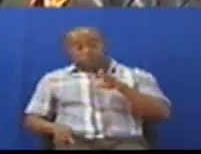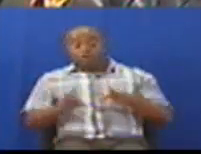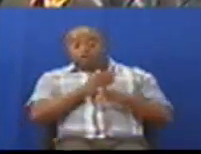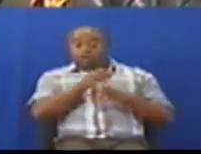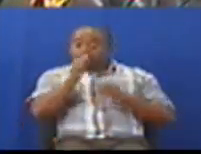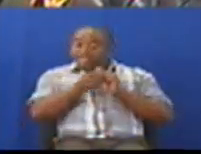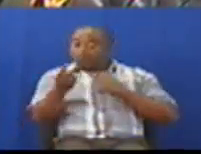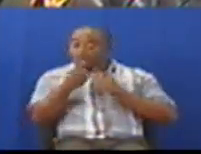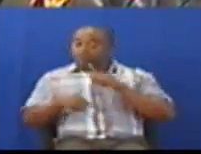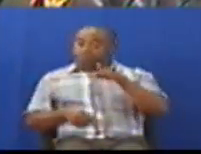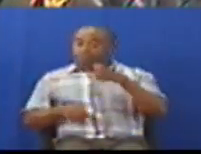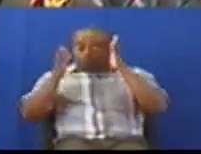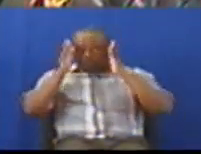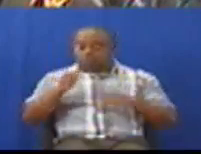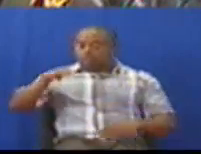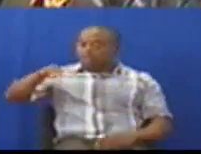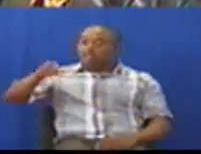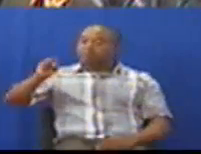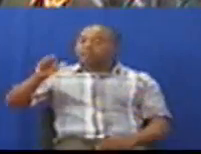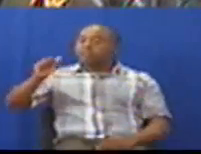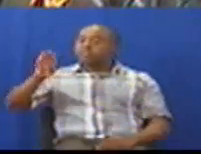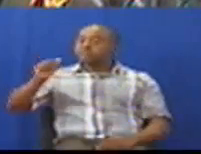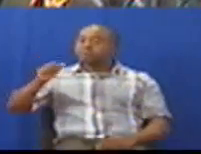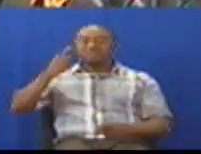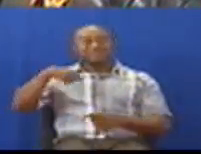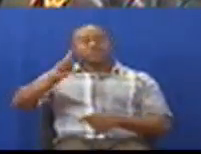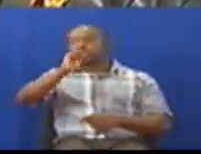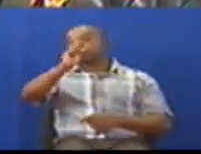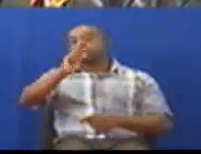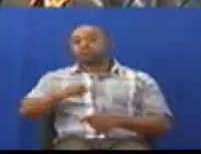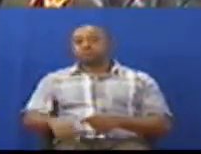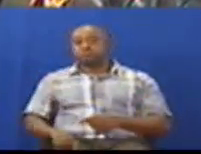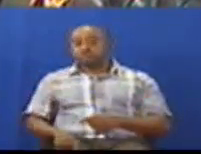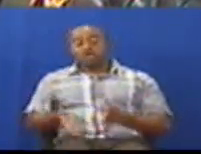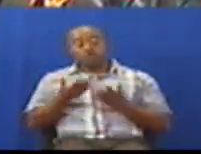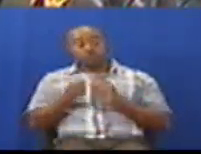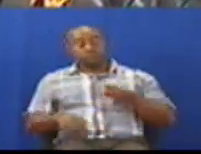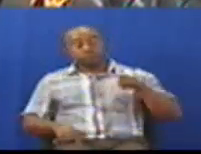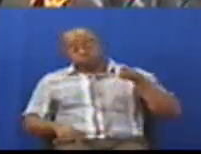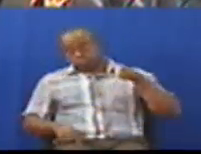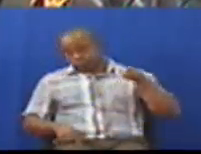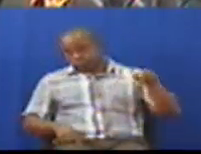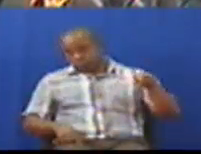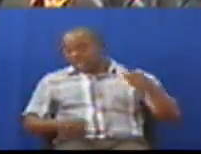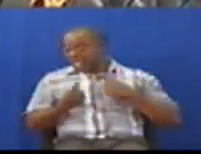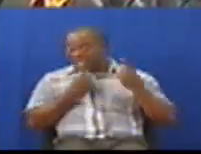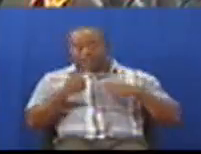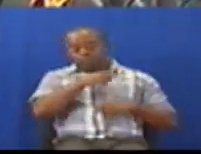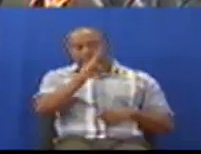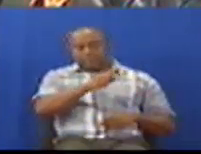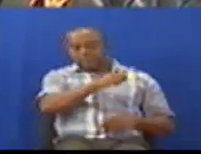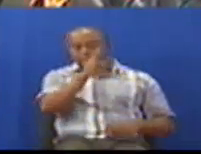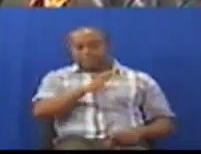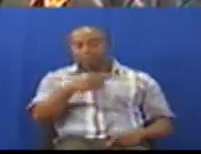mheshimiwa Masaba halikuwa sawasawa kwa sababu huyo anayezungumza hazungumzi Zanzibar. Kwa hiyo